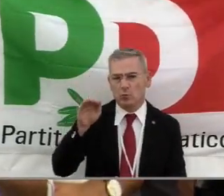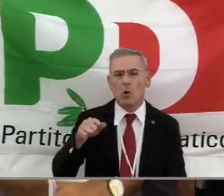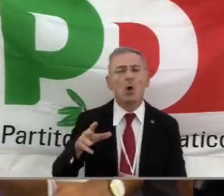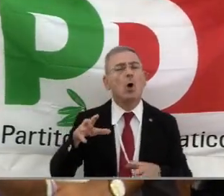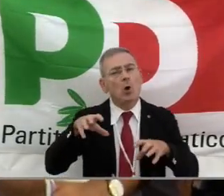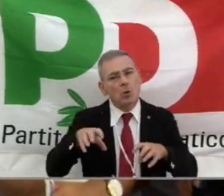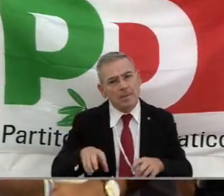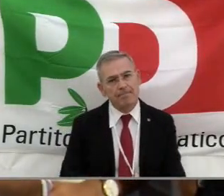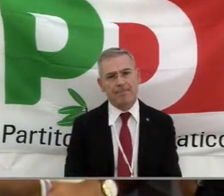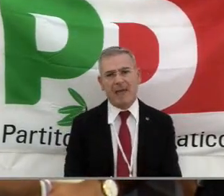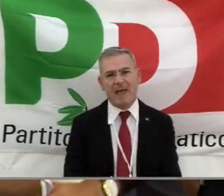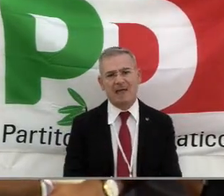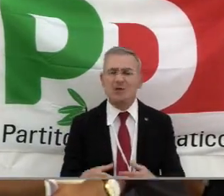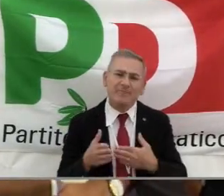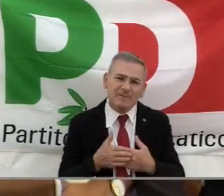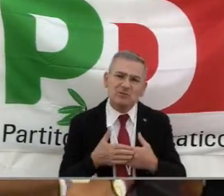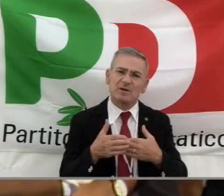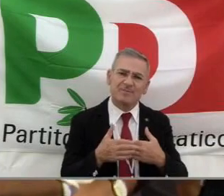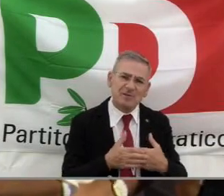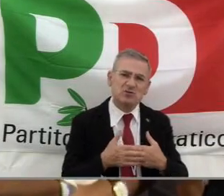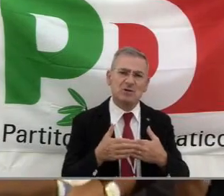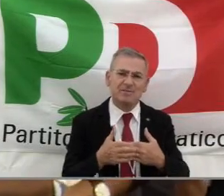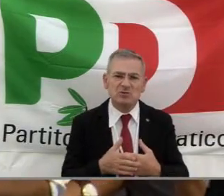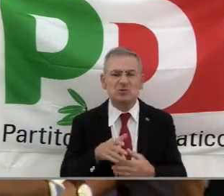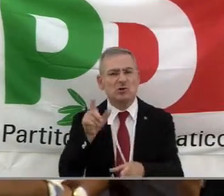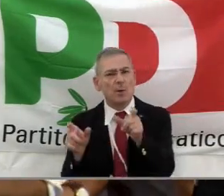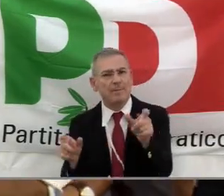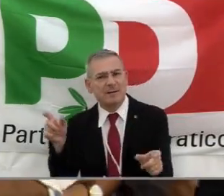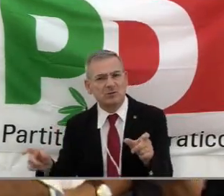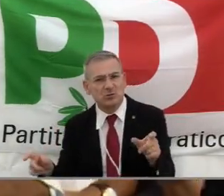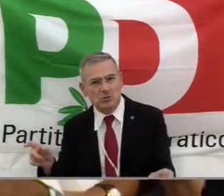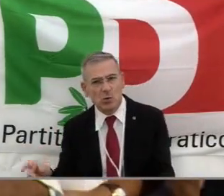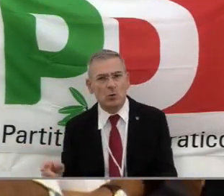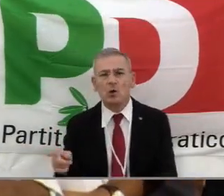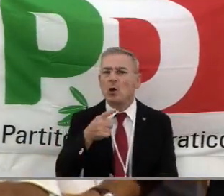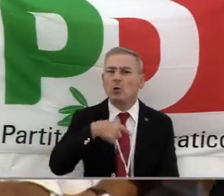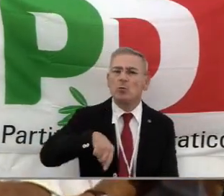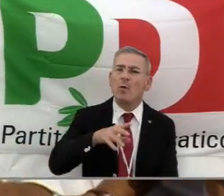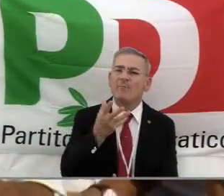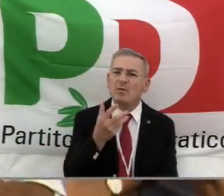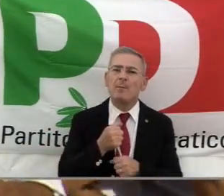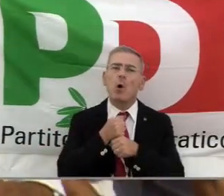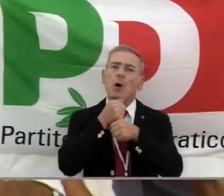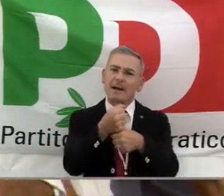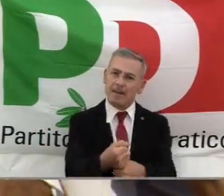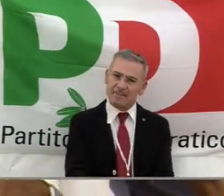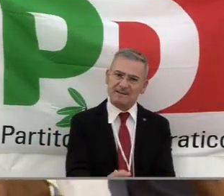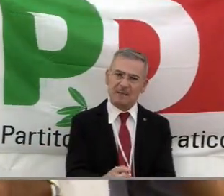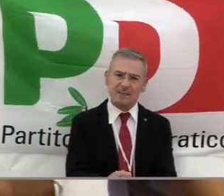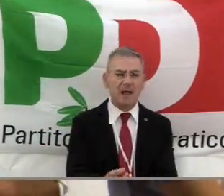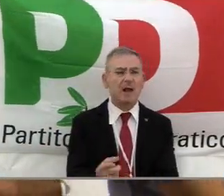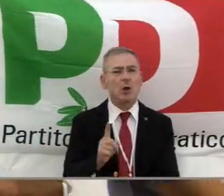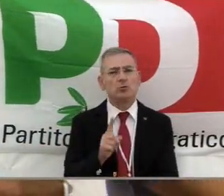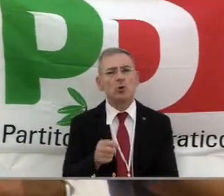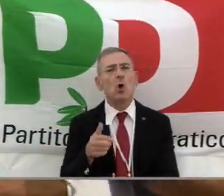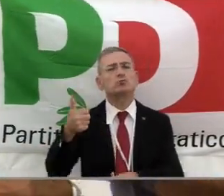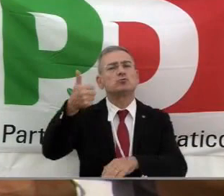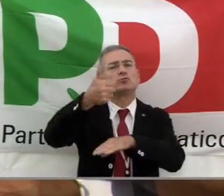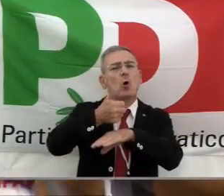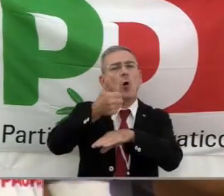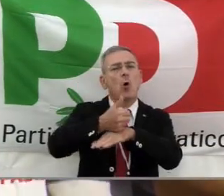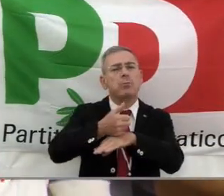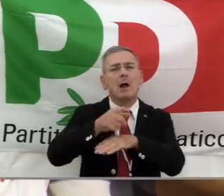con l'impegno fianco a fianco delle persone che vogliamo rappresentare, non sopra, non